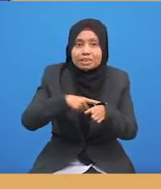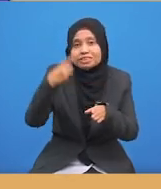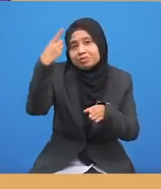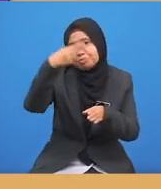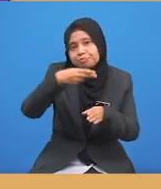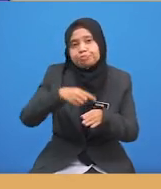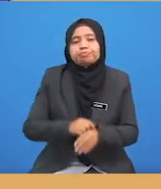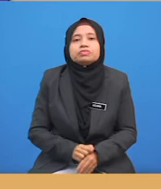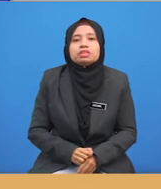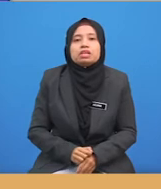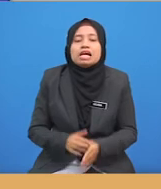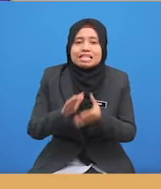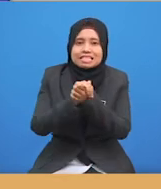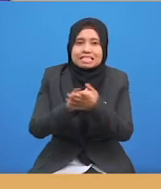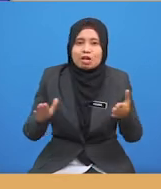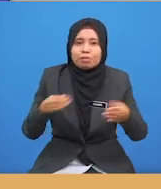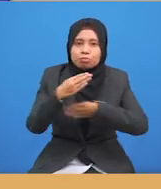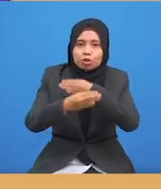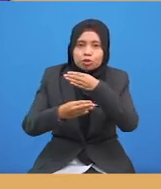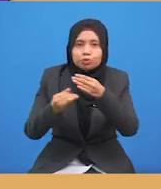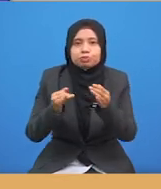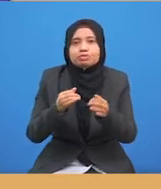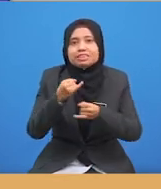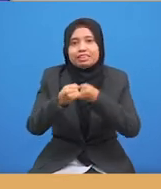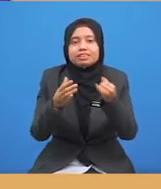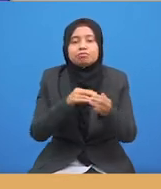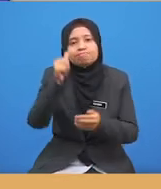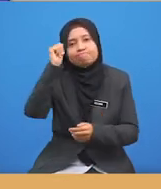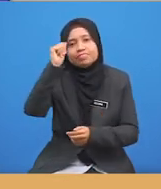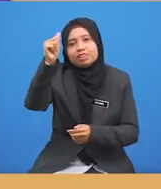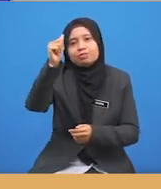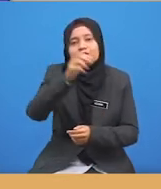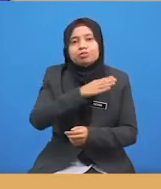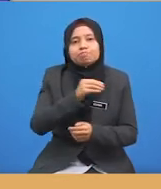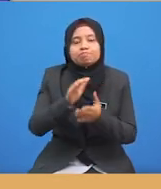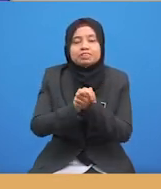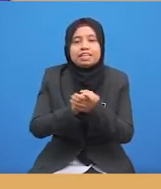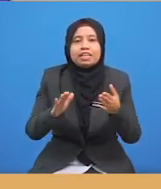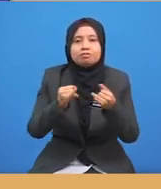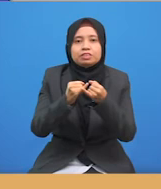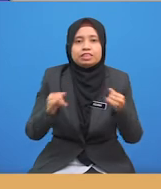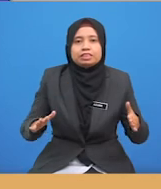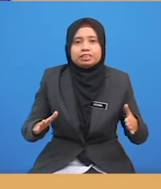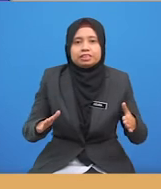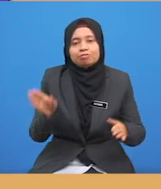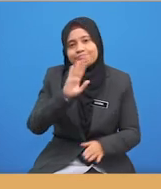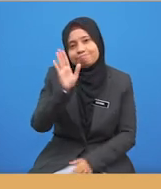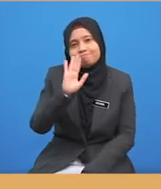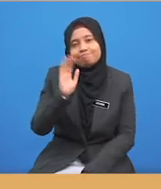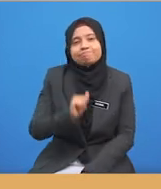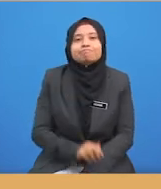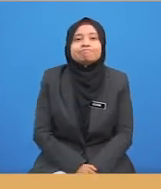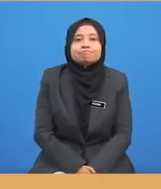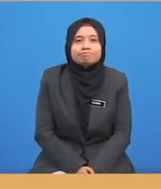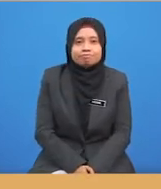hadapan. Selamat maju jaya. Assalamualaikum. Salam sejahtera. Bye-bye.